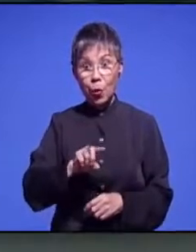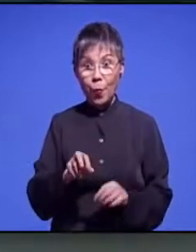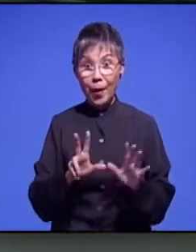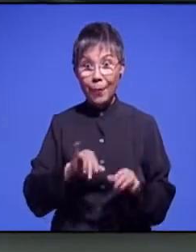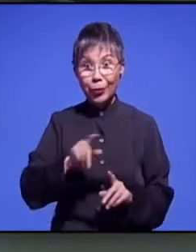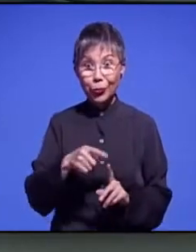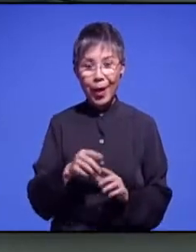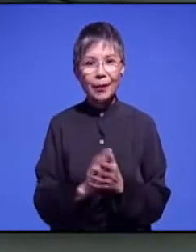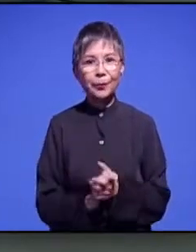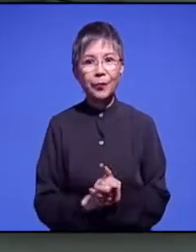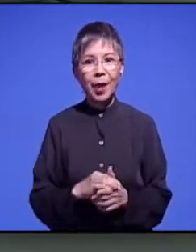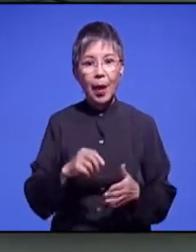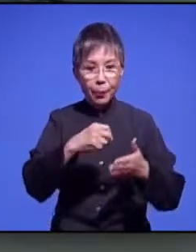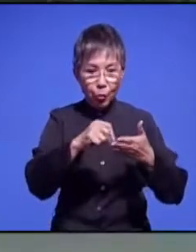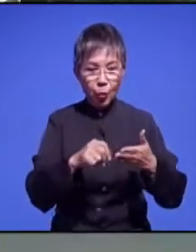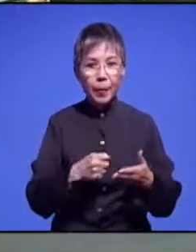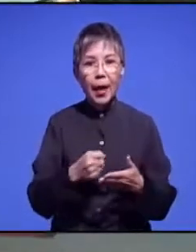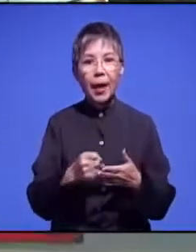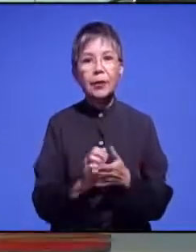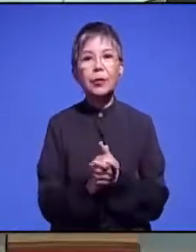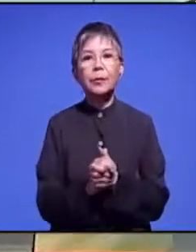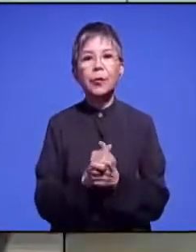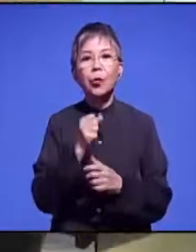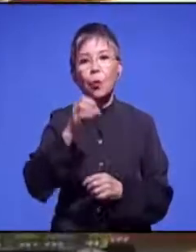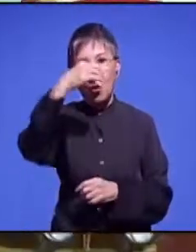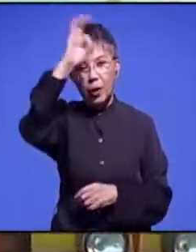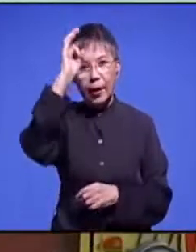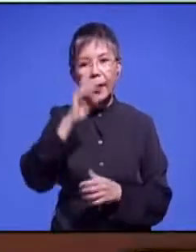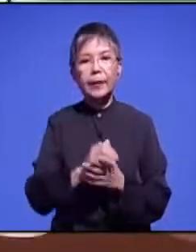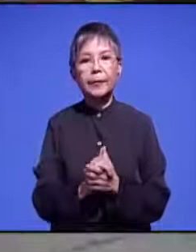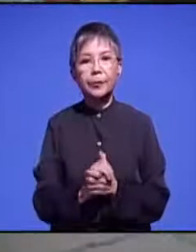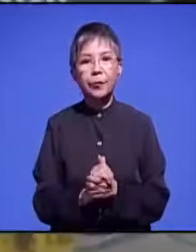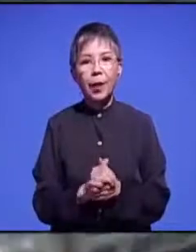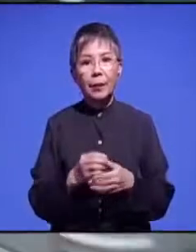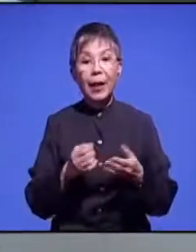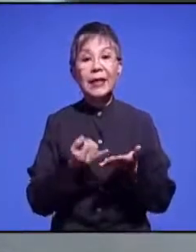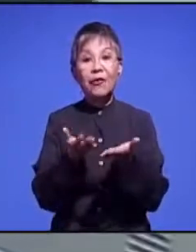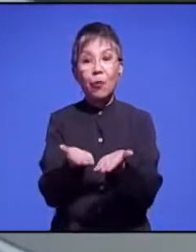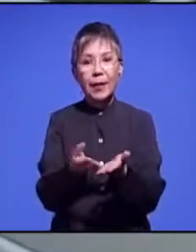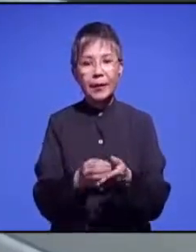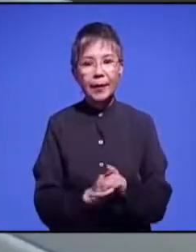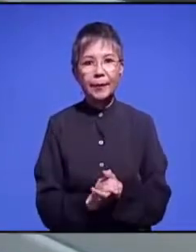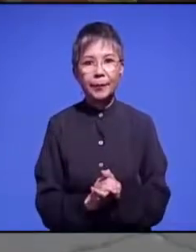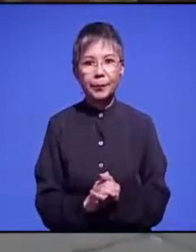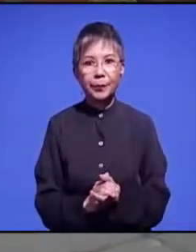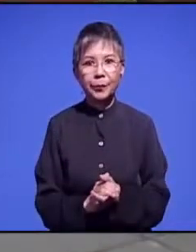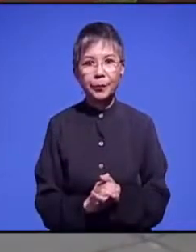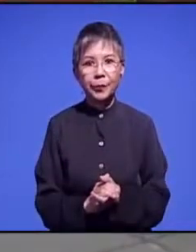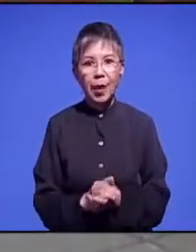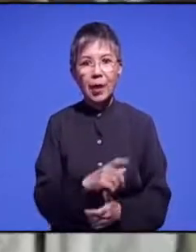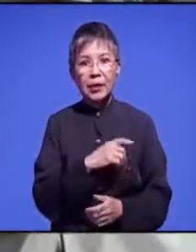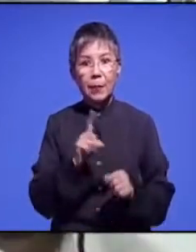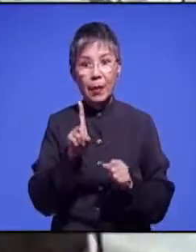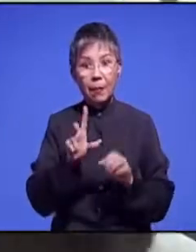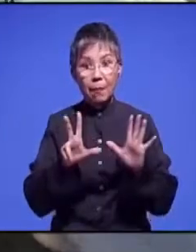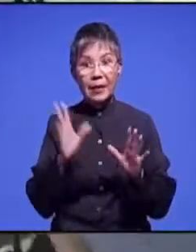Hal ini disampaikan Kepala Biro Penerangan Masyarakat Divisi Humas Polri, Brigjen Polisi Awi Setiono, siang tadi. Selama 18